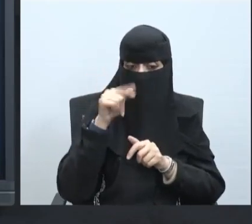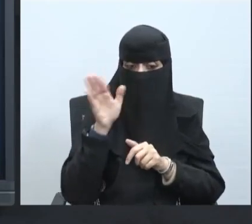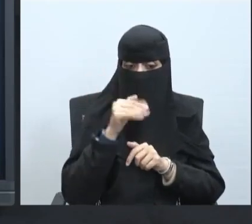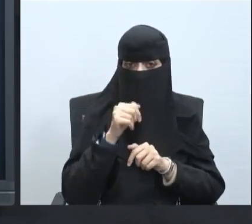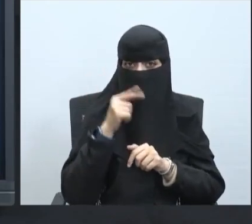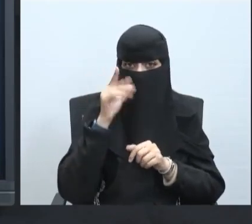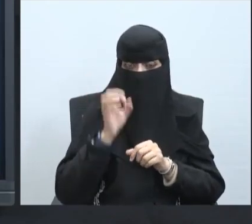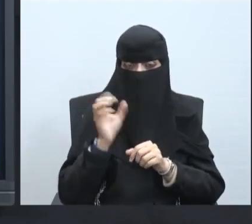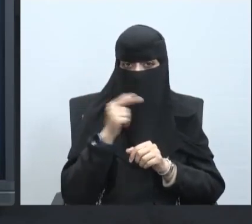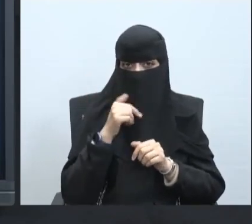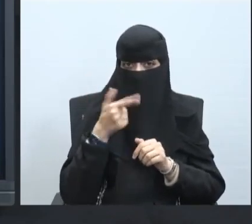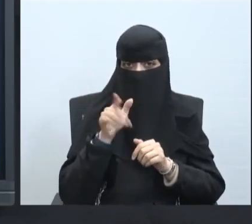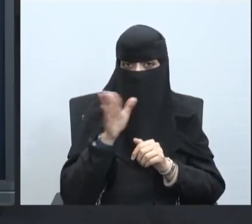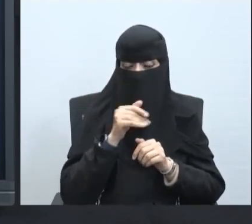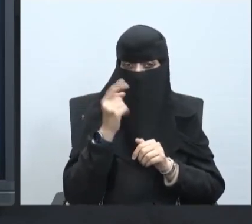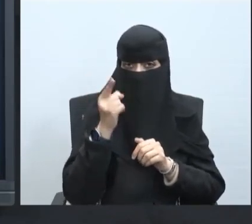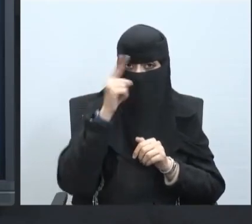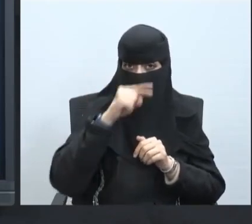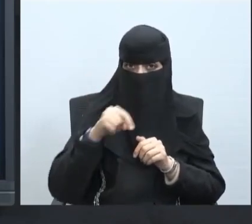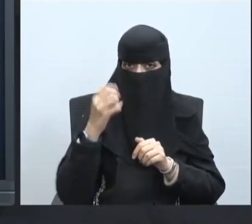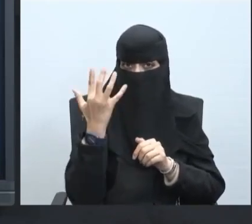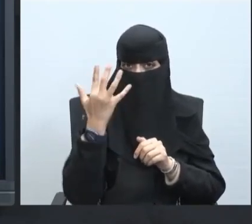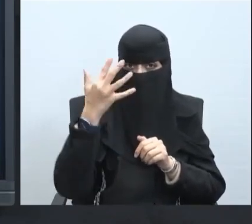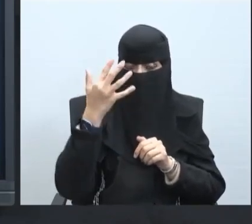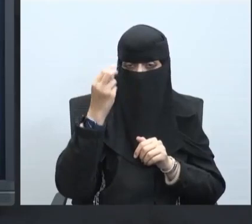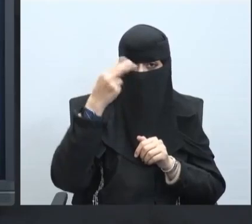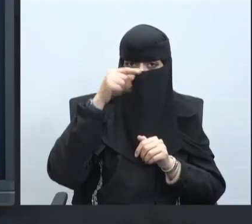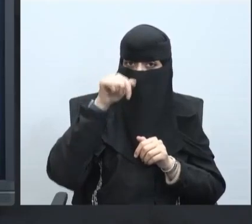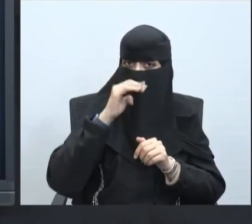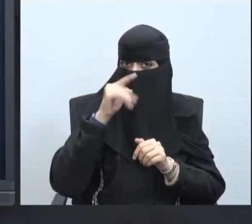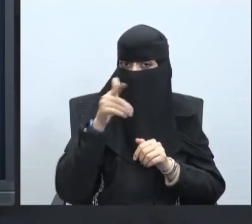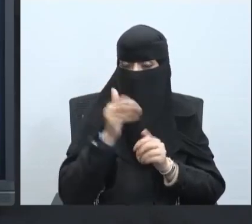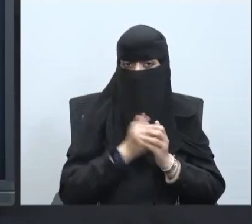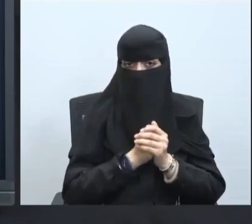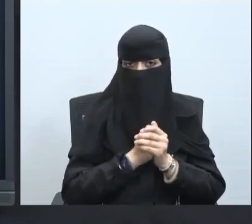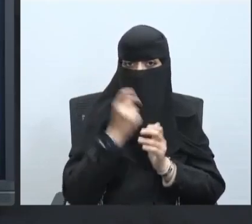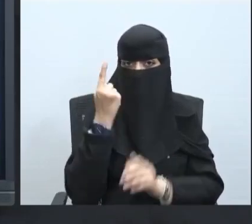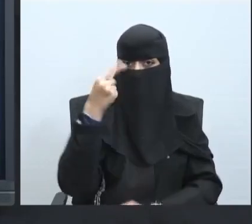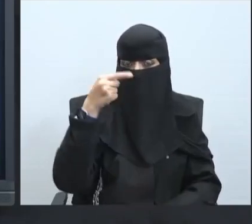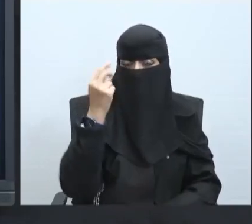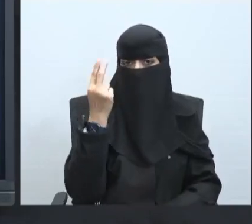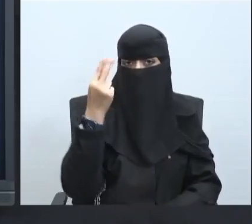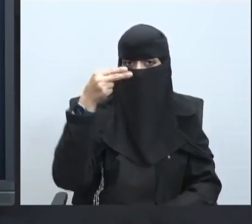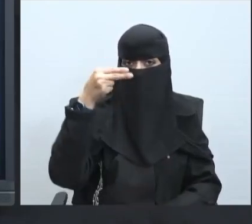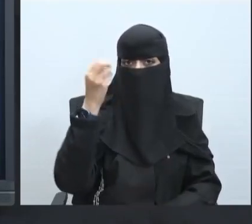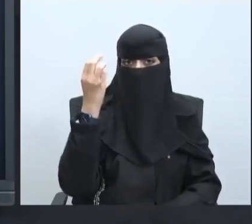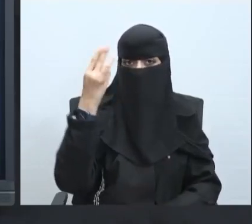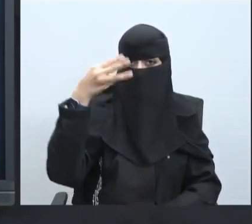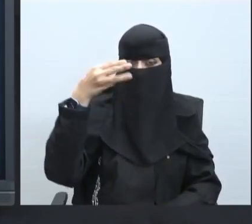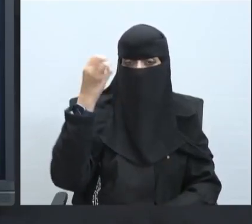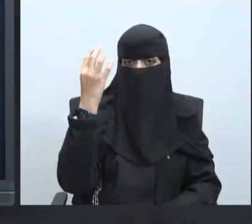نتحقق ابنائي بناتي اذا كان مجموعها 25 فاجابهنا صحيحه اذا عشره عشرون